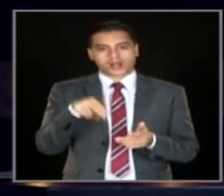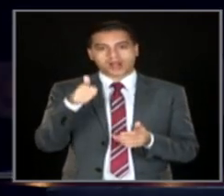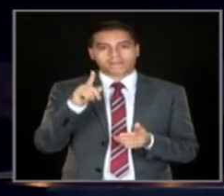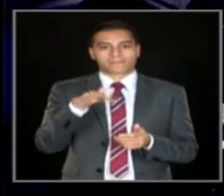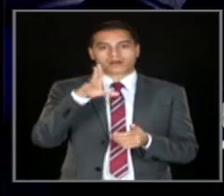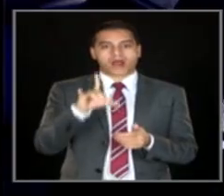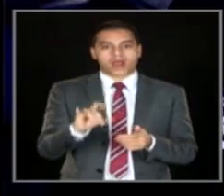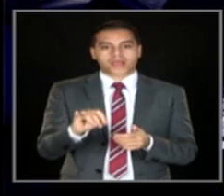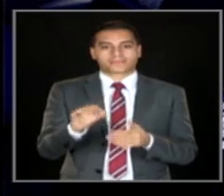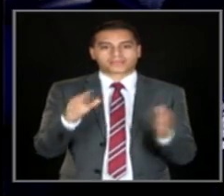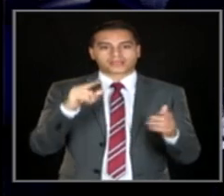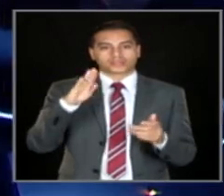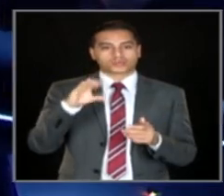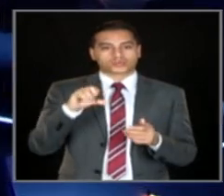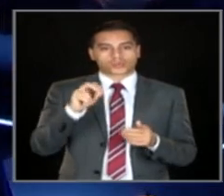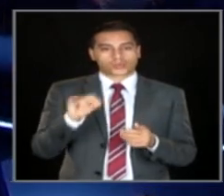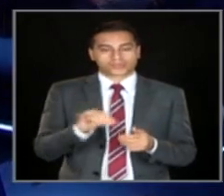إبراهيم الدسوقي.